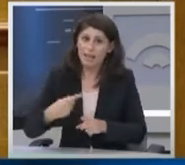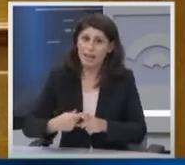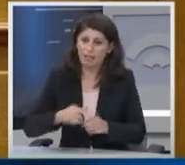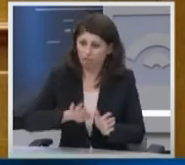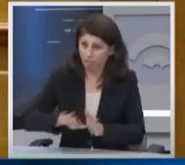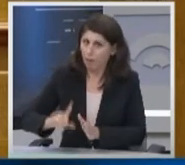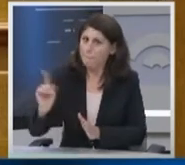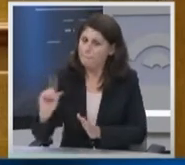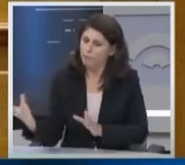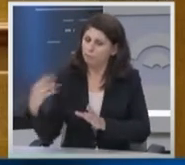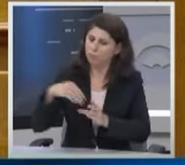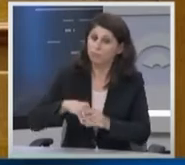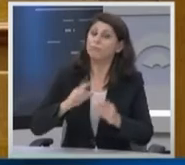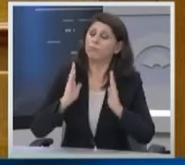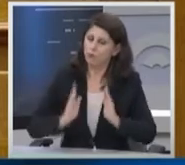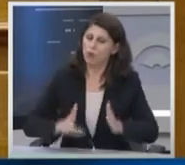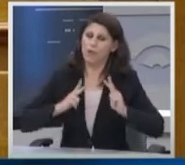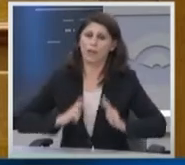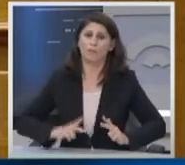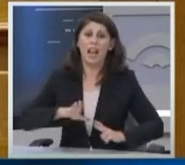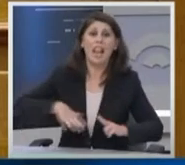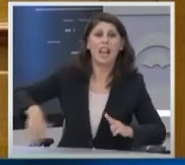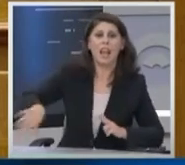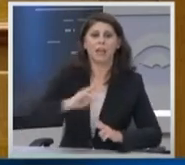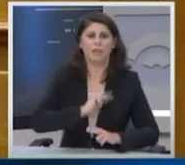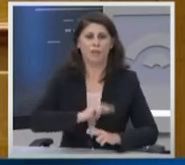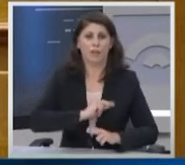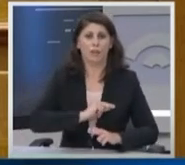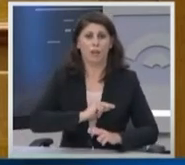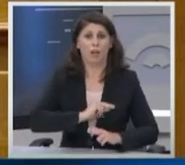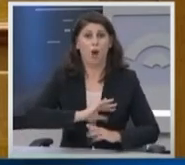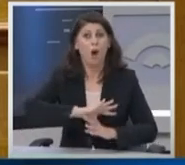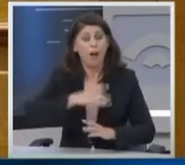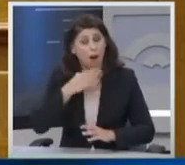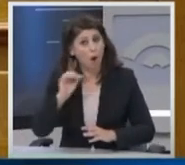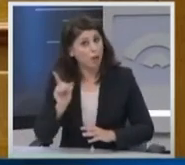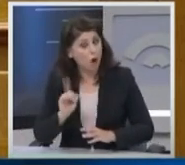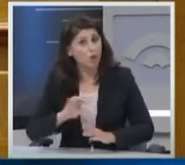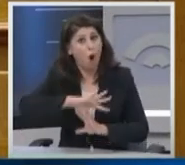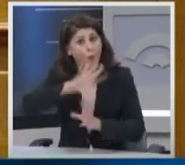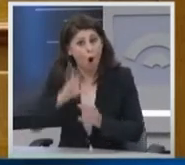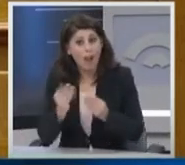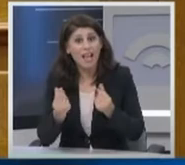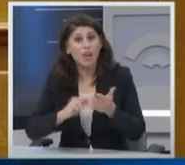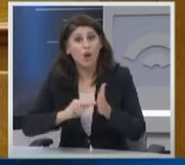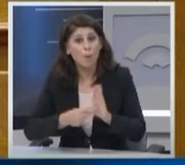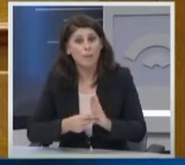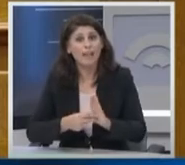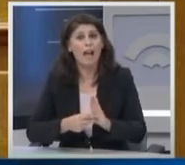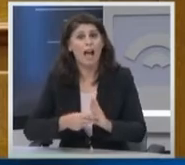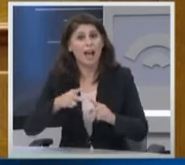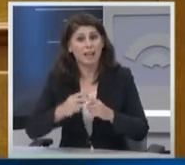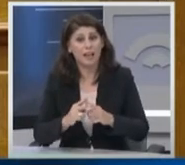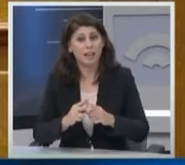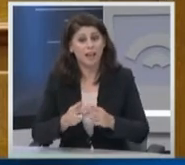Ελλάδα και οι οποίες μπορούν να ικανοποιήσουν τα λαϊκά συμφέροντα. Όταν όλα τα οικονομικά εργαλεία μπουν στην υπηρεσία του